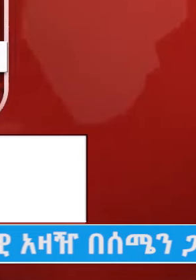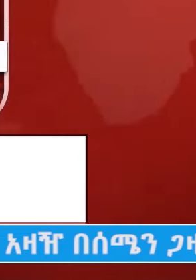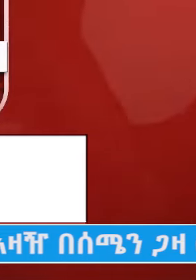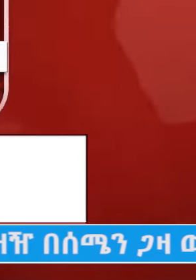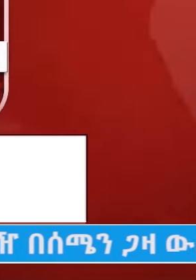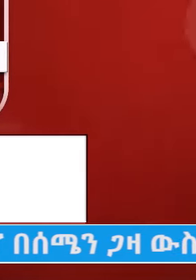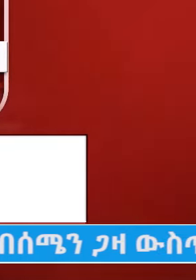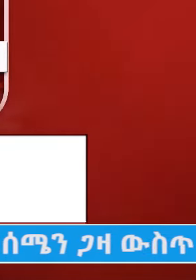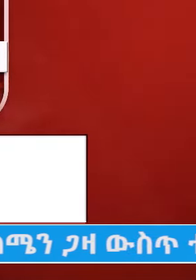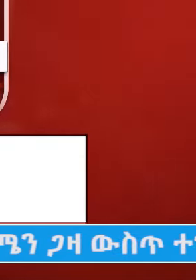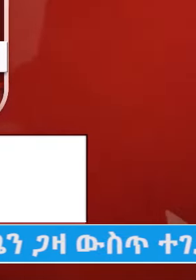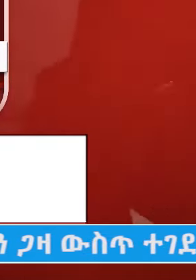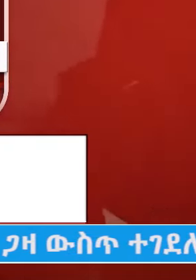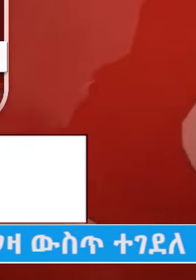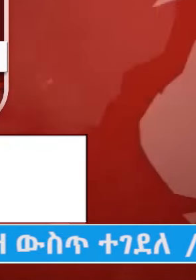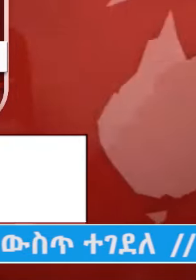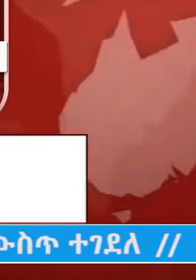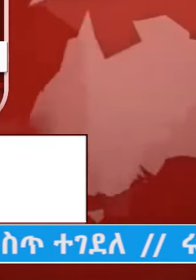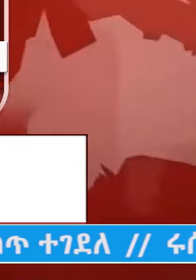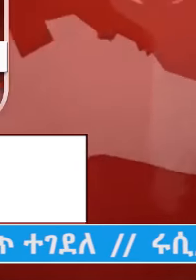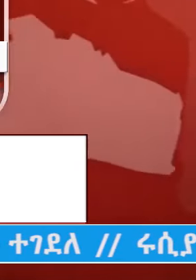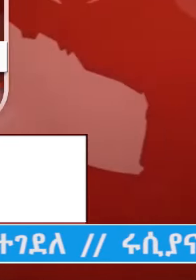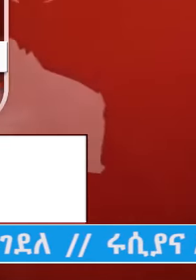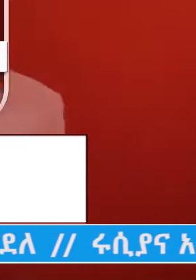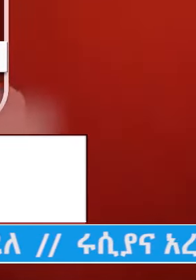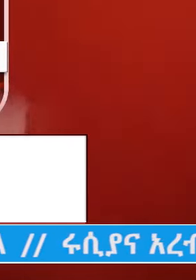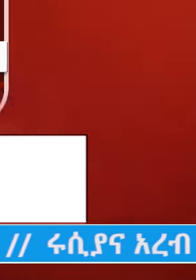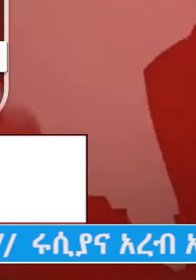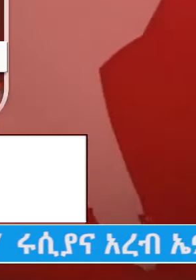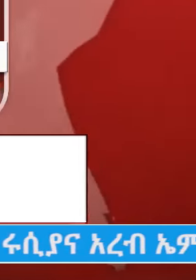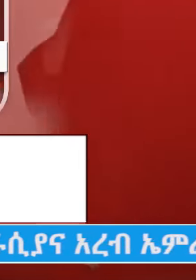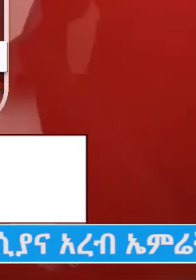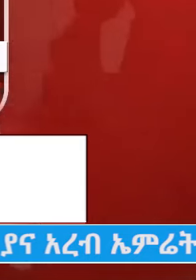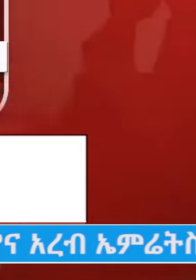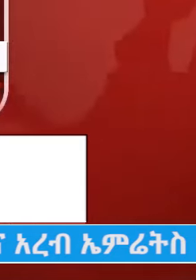አሁሪቱ በምን አቅጣጫ ሄዳለች የሚለውን ጥያቄ ለመመለስ ነው።